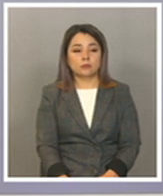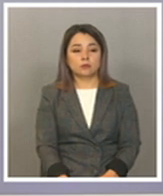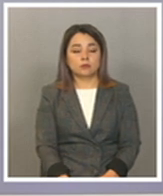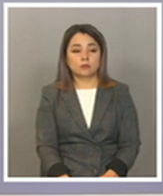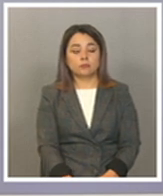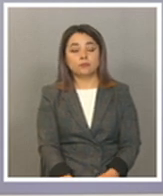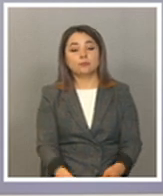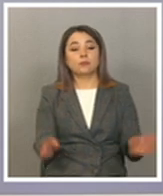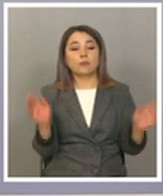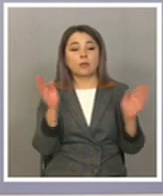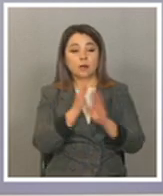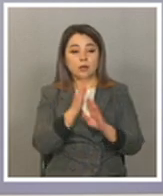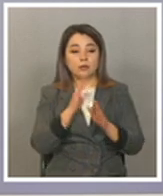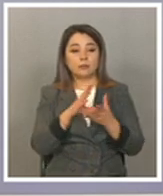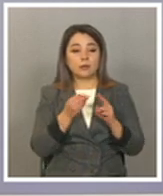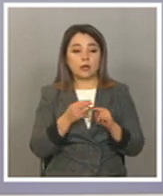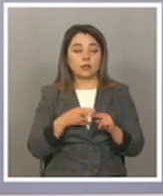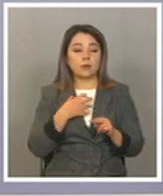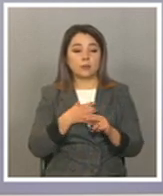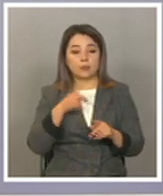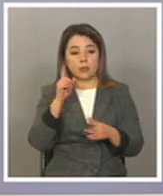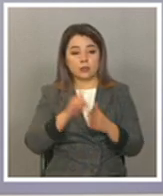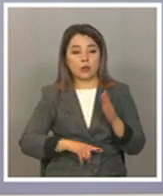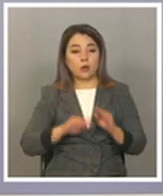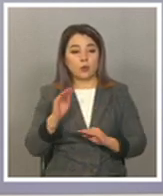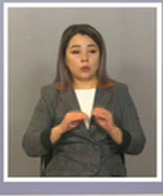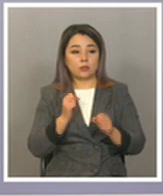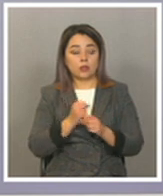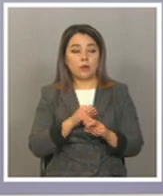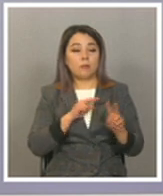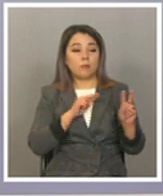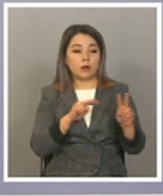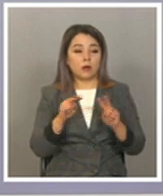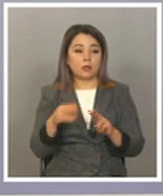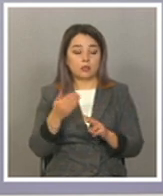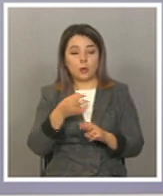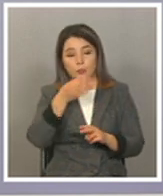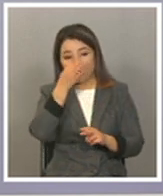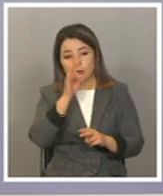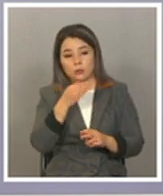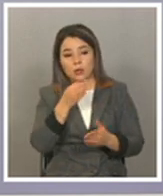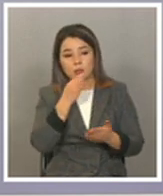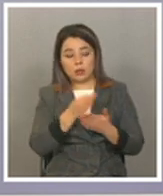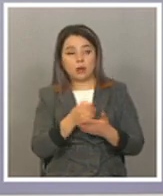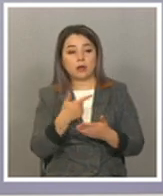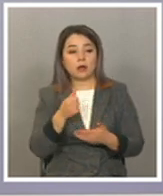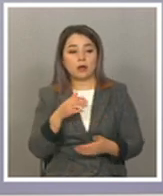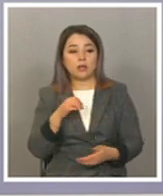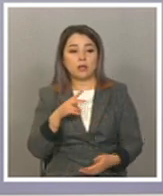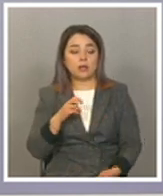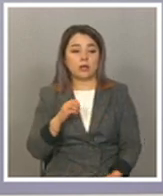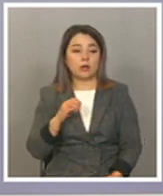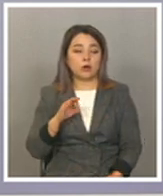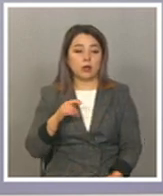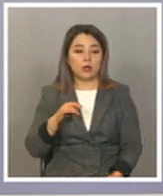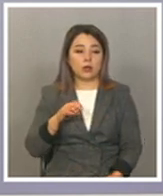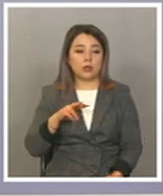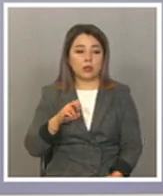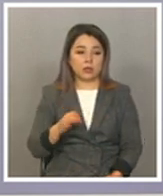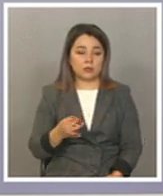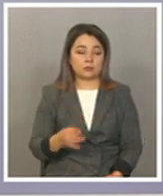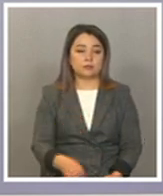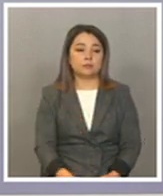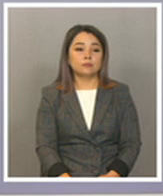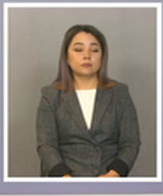Табиғатты танудың ең сенімді құралы – бақылау мен тәжірибе. Галилео Галилей. Осымен